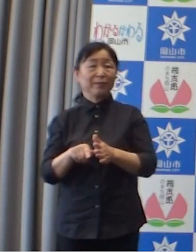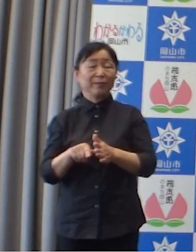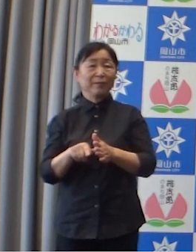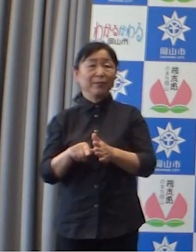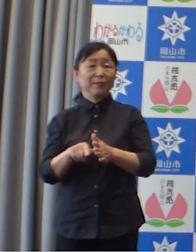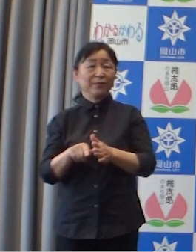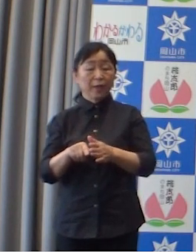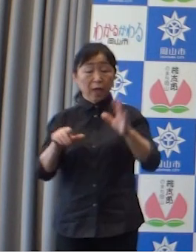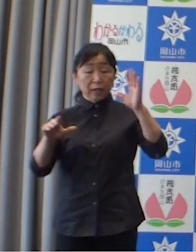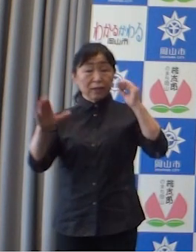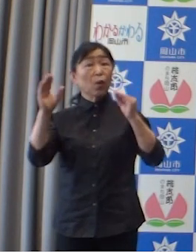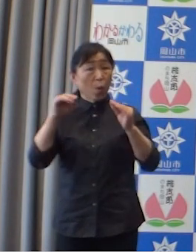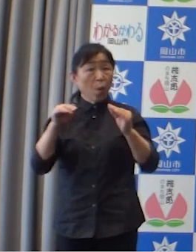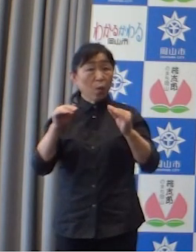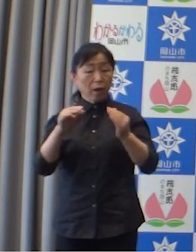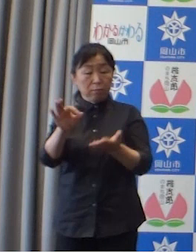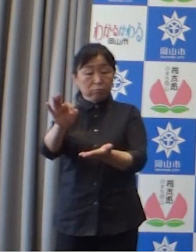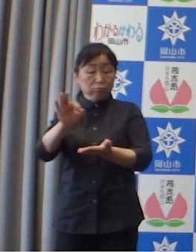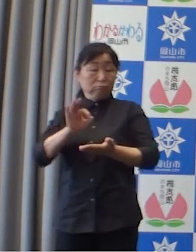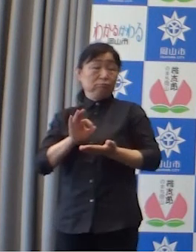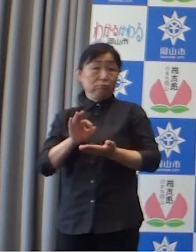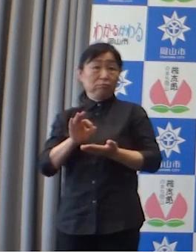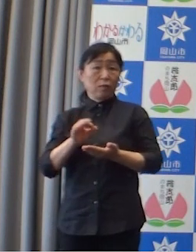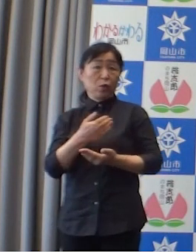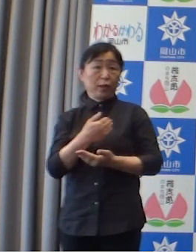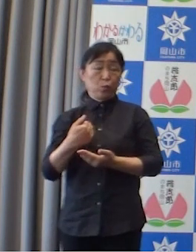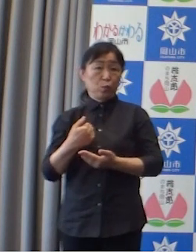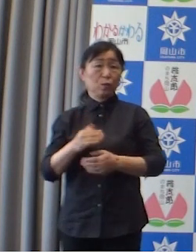まあ情報来るんですよ。